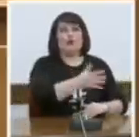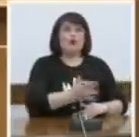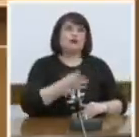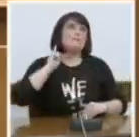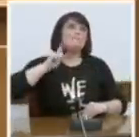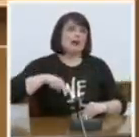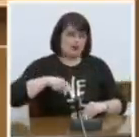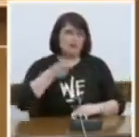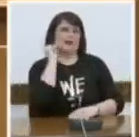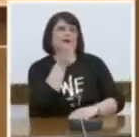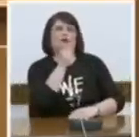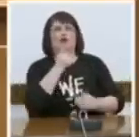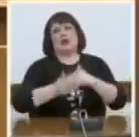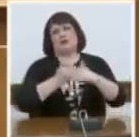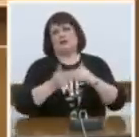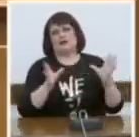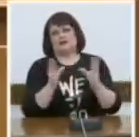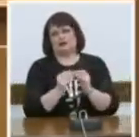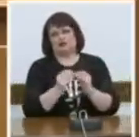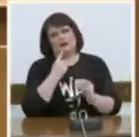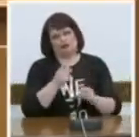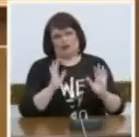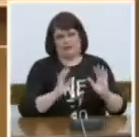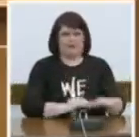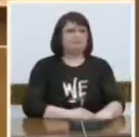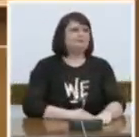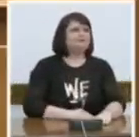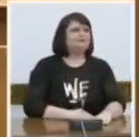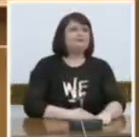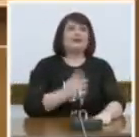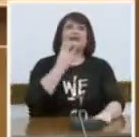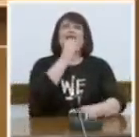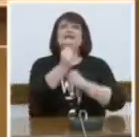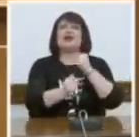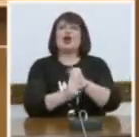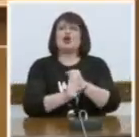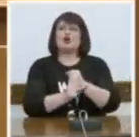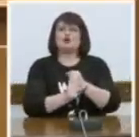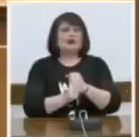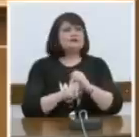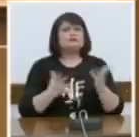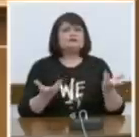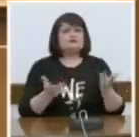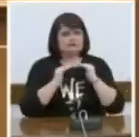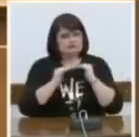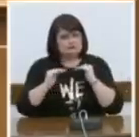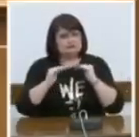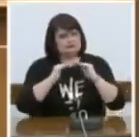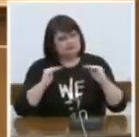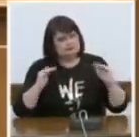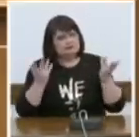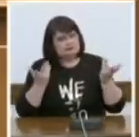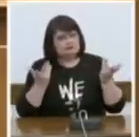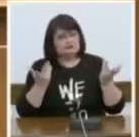η ορθή διαδικασία της επιστροφής. Αυτό λέει ο ΣΥΡΙΖΑ. Τα 4 χρόνια της διακυβέρνησης ΣΥΡΙΖΑ το μήνυμά μας ήταν σταθερό και η στόχη αυτή ήταν εθνική.